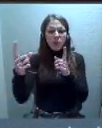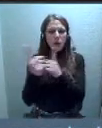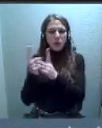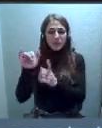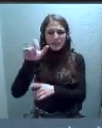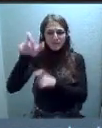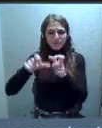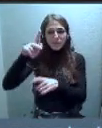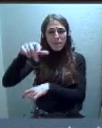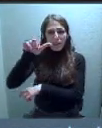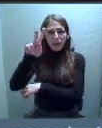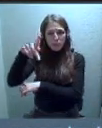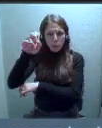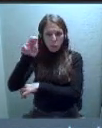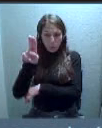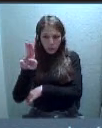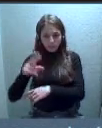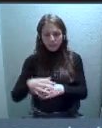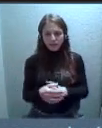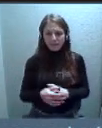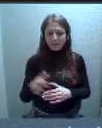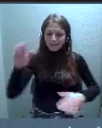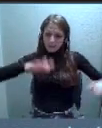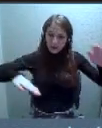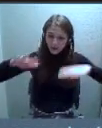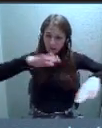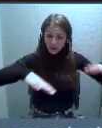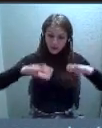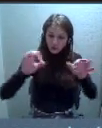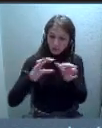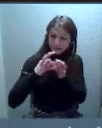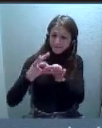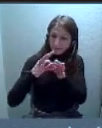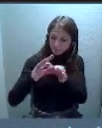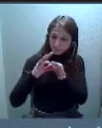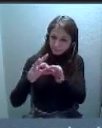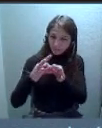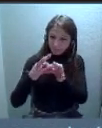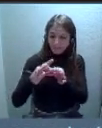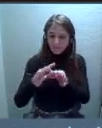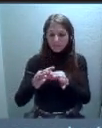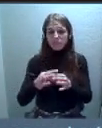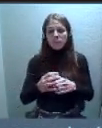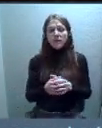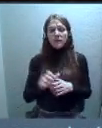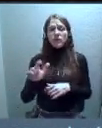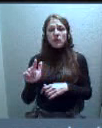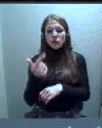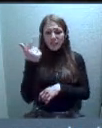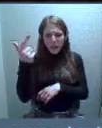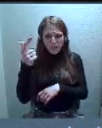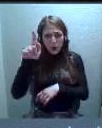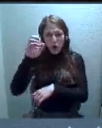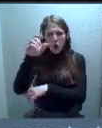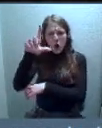nage d'environ 20 à 25 km. On va se mettre en immersion avec le peuple Papou, en Papouasie-Nouvelle-Guinée. Ensuite, on va faire le golfe d'Aqaba, on va relier l'Égypte